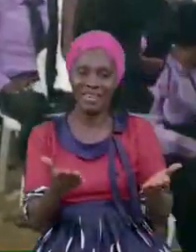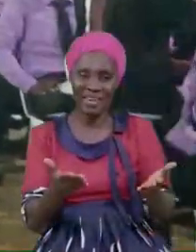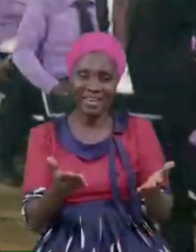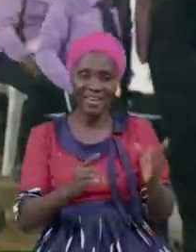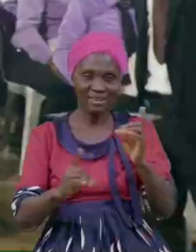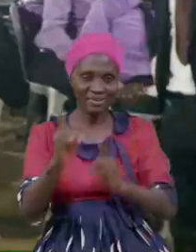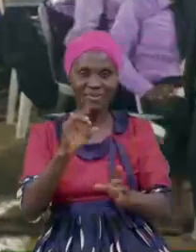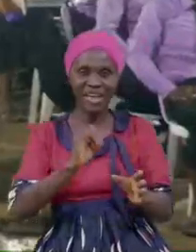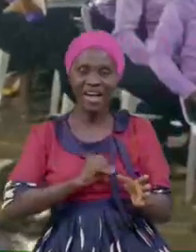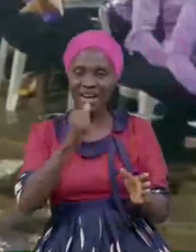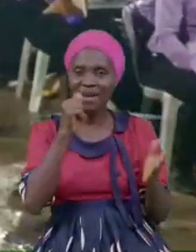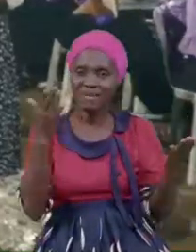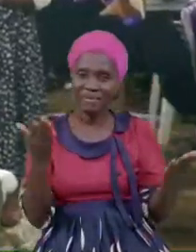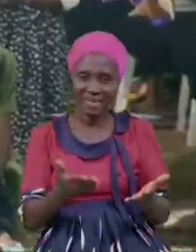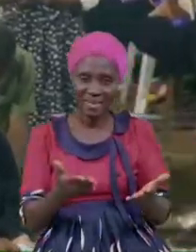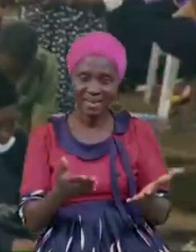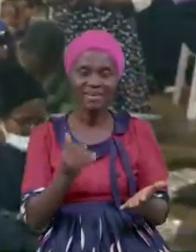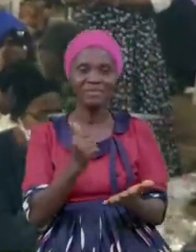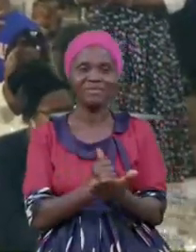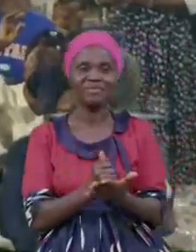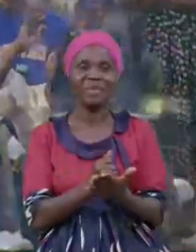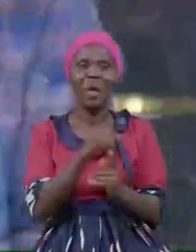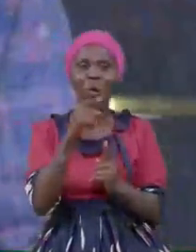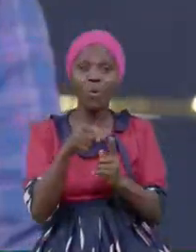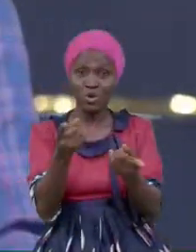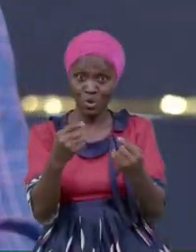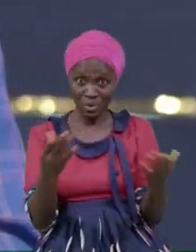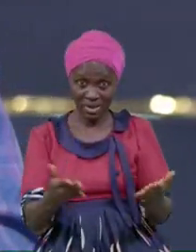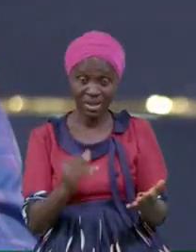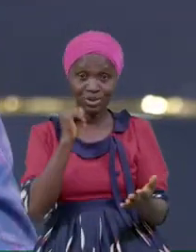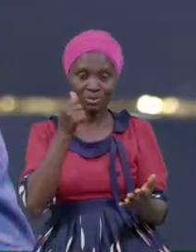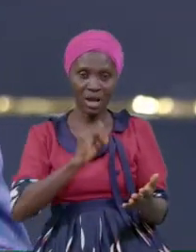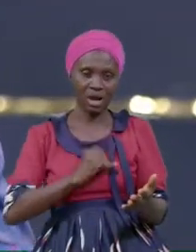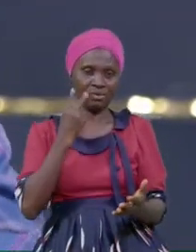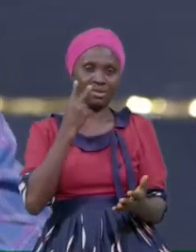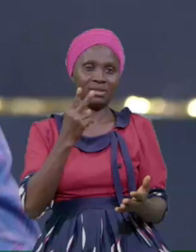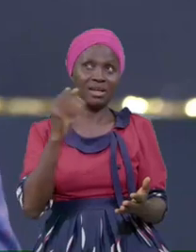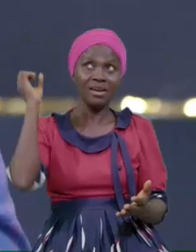Et quand tu viens demain, je verrai la grâce de Dieu dans ta vie.